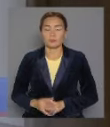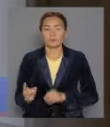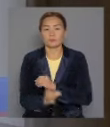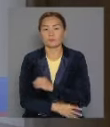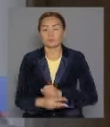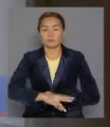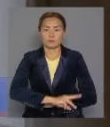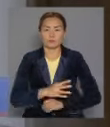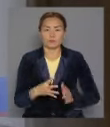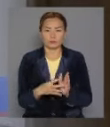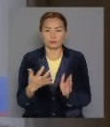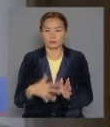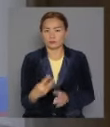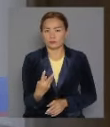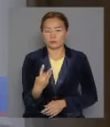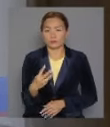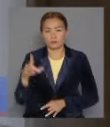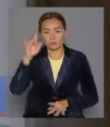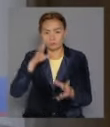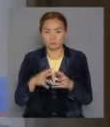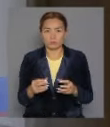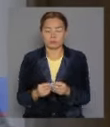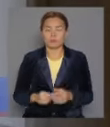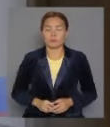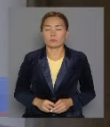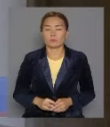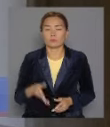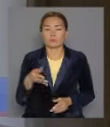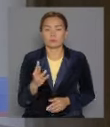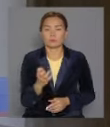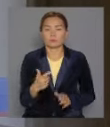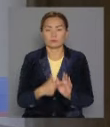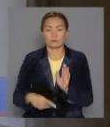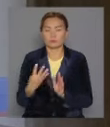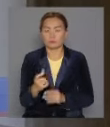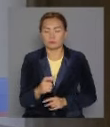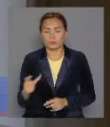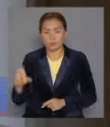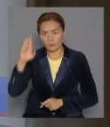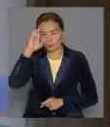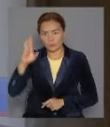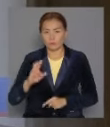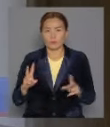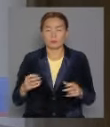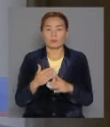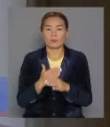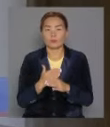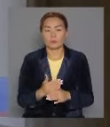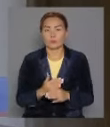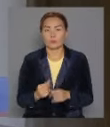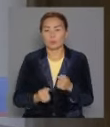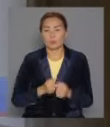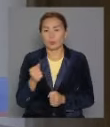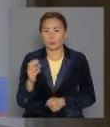деңгейінде отырған 953 аз қамтылған отбасындағы 5474 адамға мемлекеттік атаулы әлеуметтік көмек